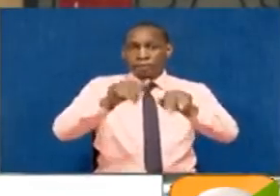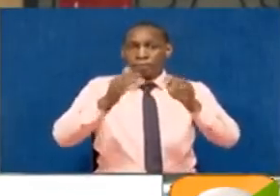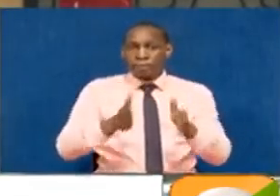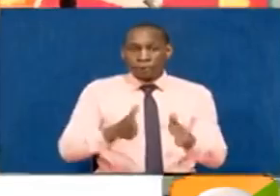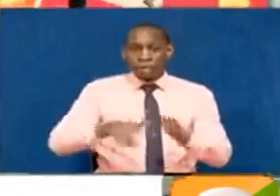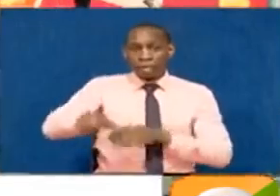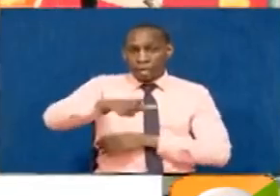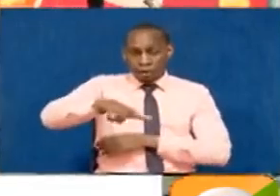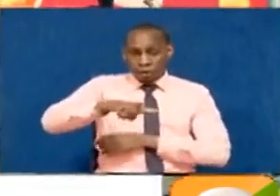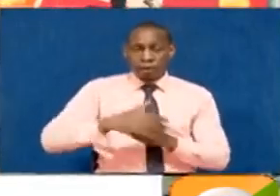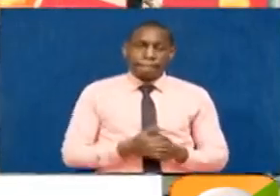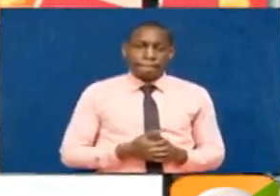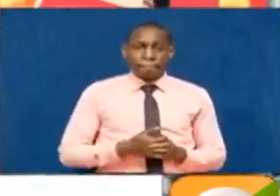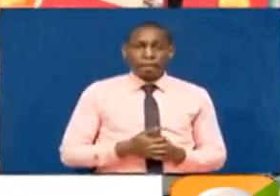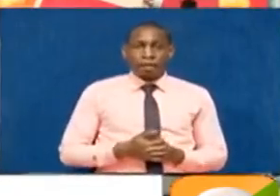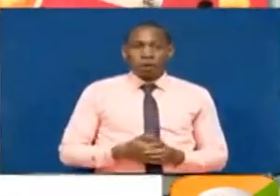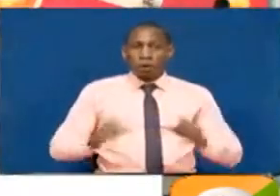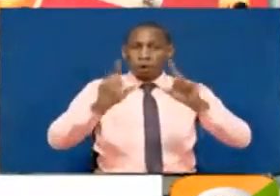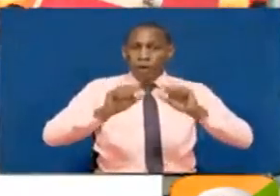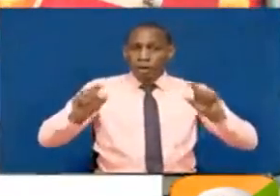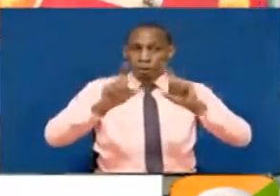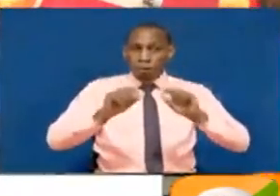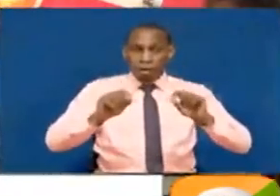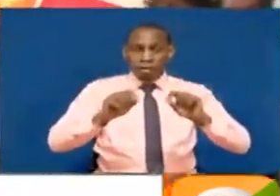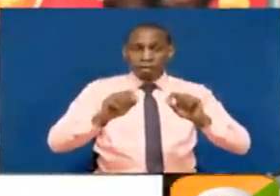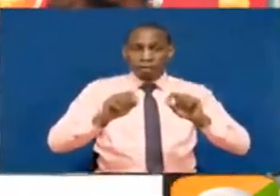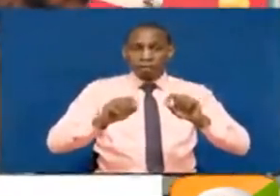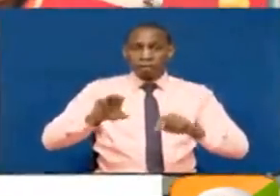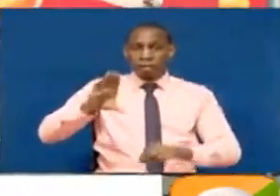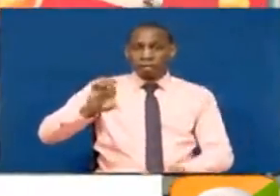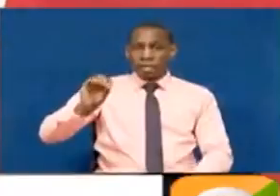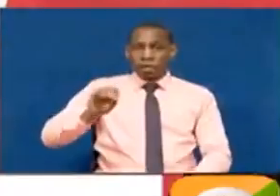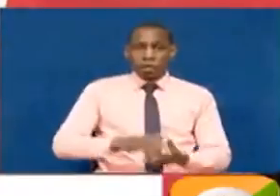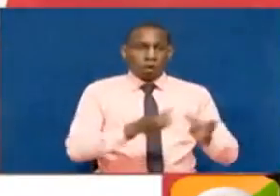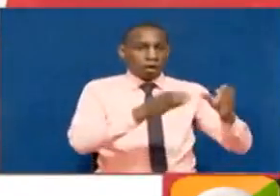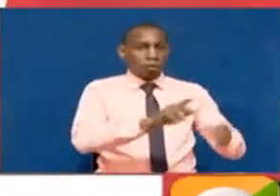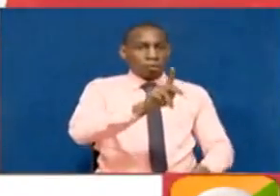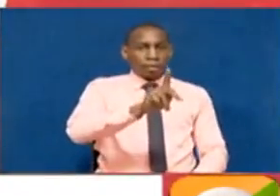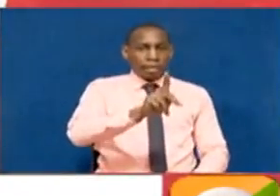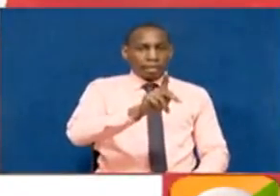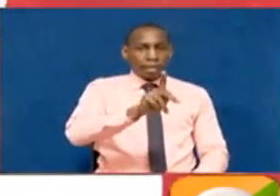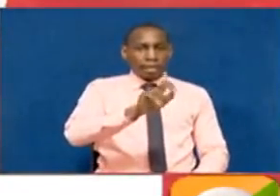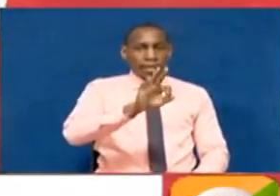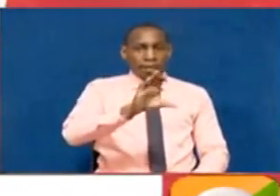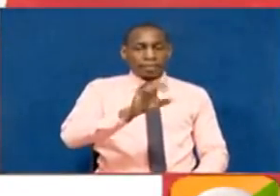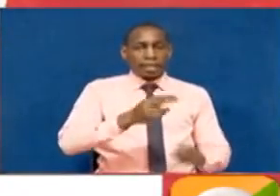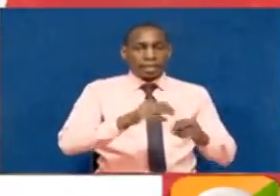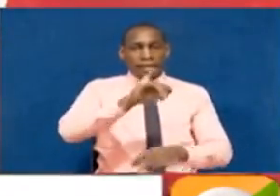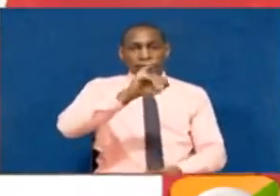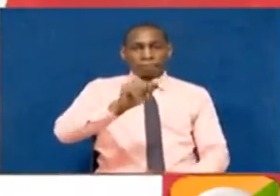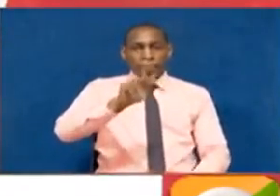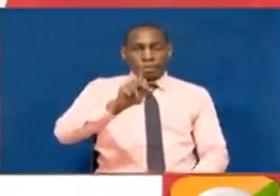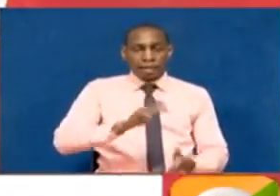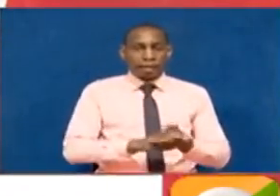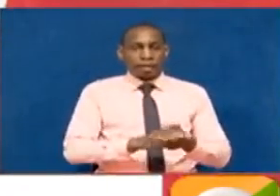wakulima wa humu nchini. Kupitia taarifa kutoka kwa afisa mkuu wa KFC Jacques Theunissen, kampuni hiyo inafanya juhudi